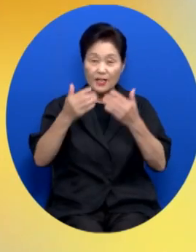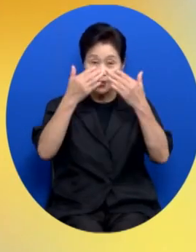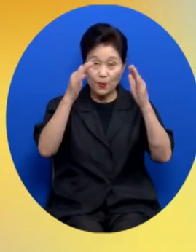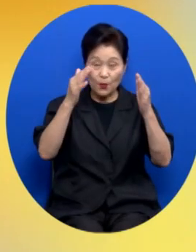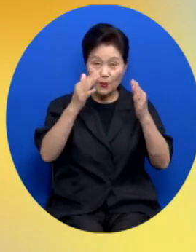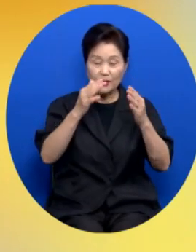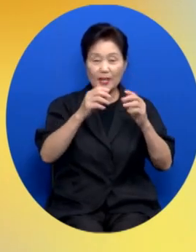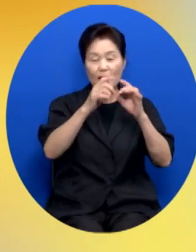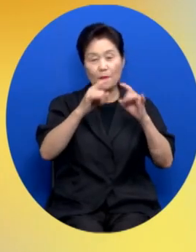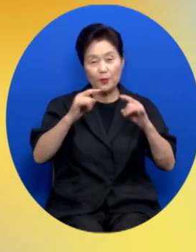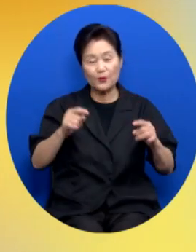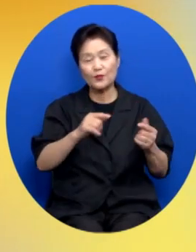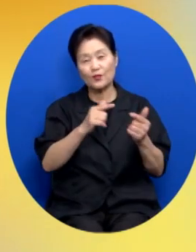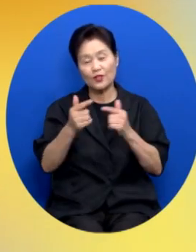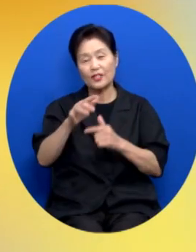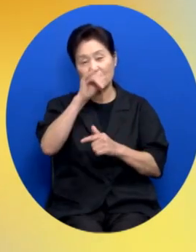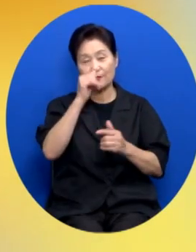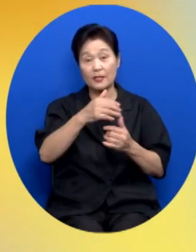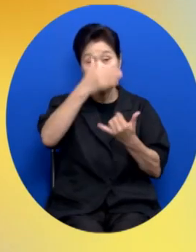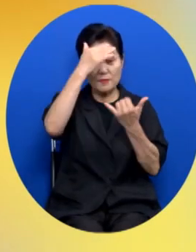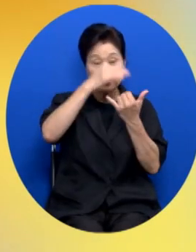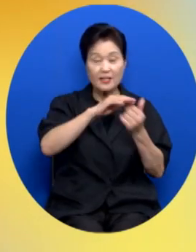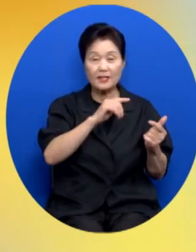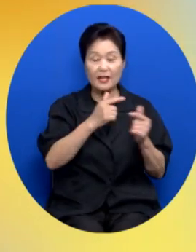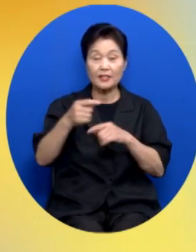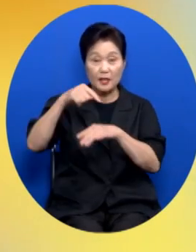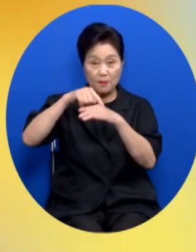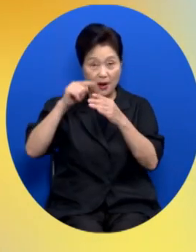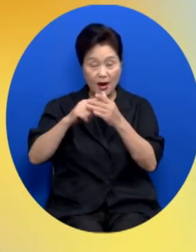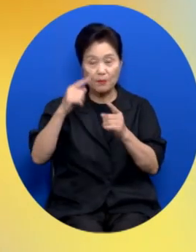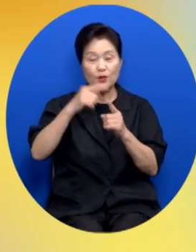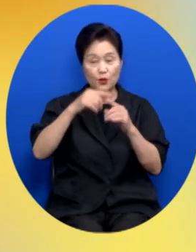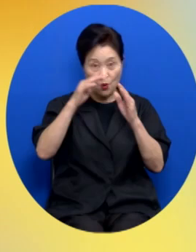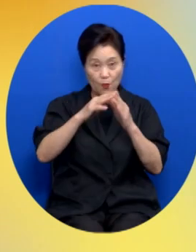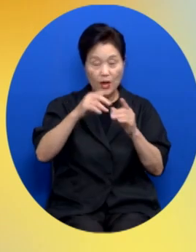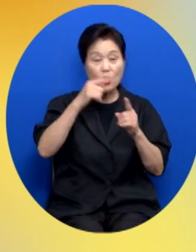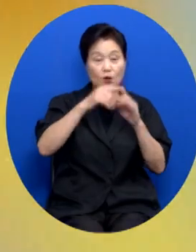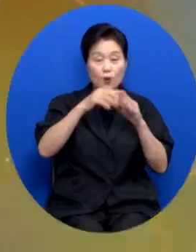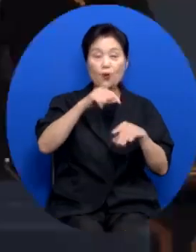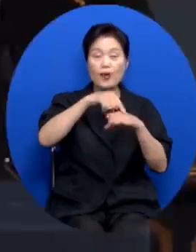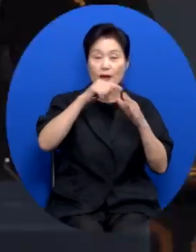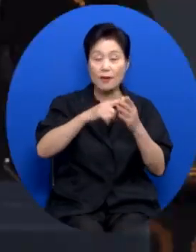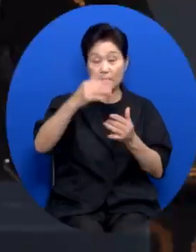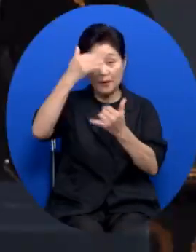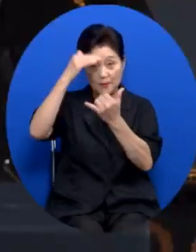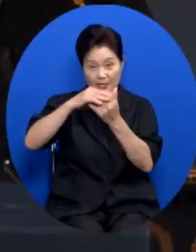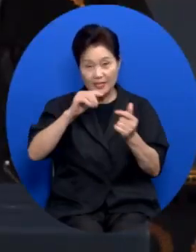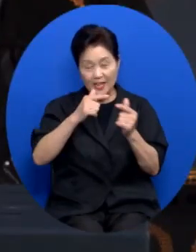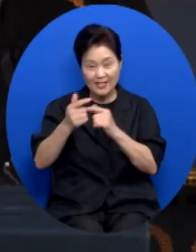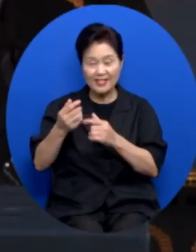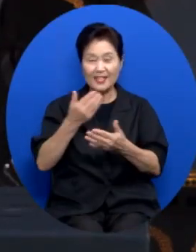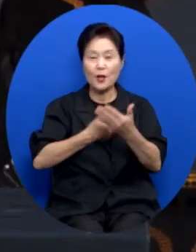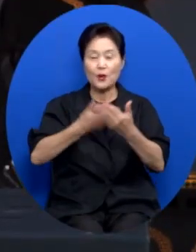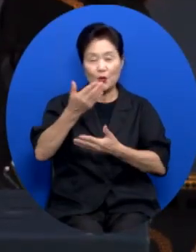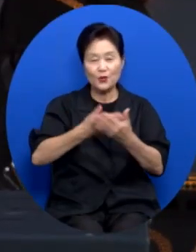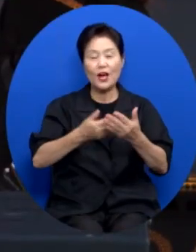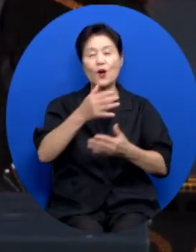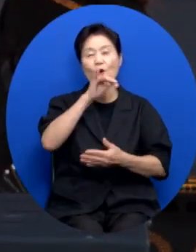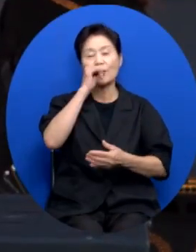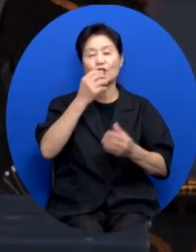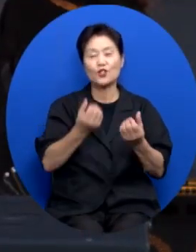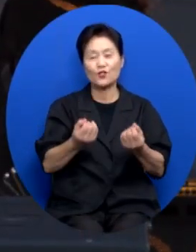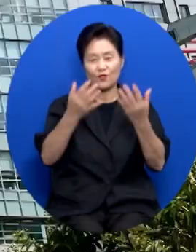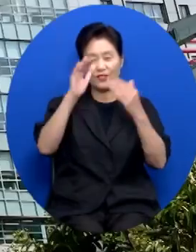예정입니다. 주최 측은 다음 세대의 마음을 교회, 교회의 마음을 다음 세대에게 돌이키기 위한 축제로 만들겠다고